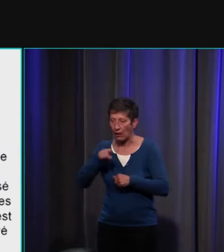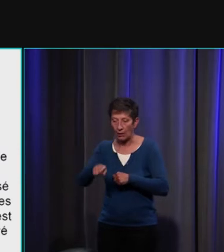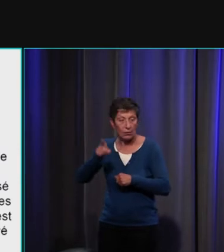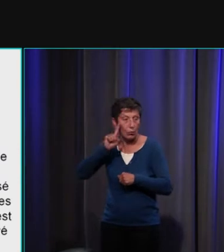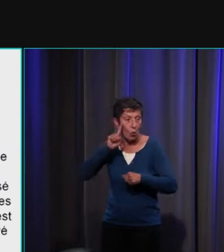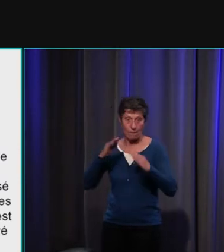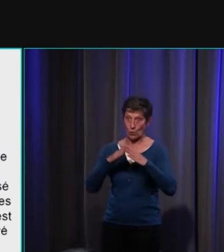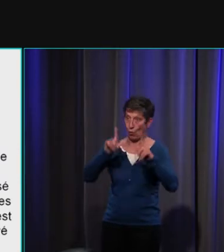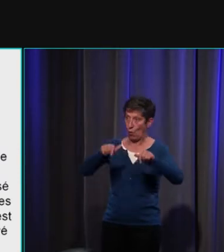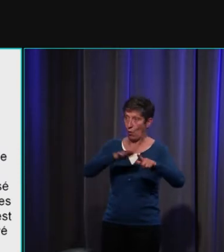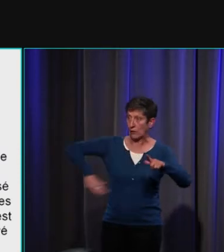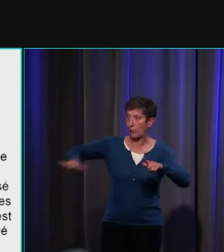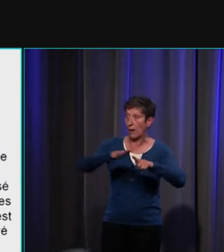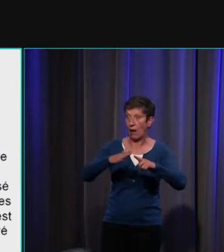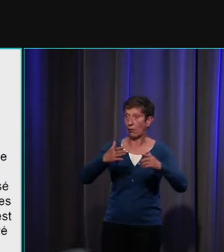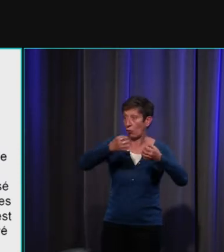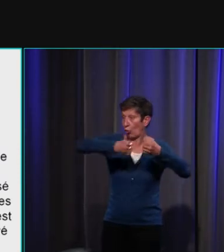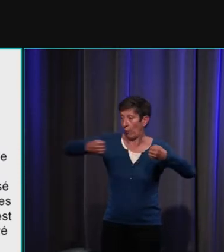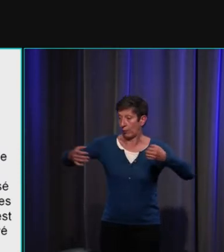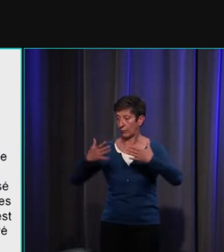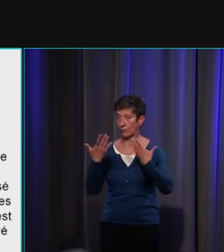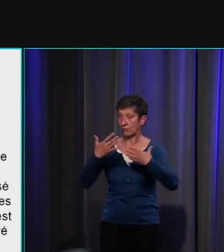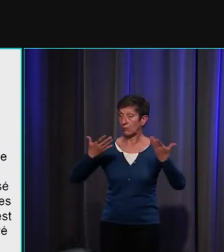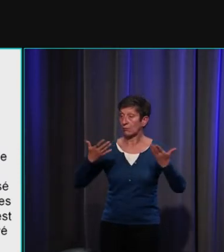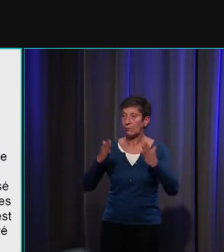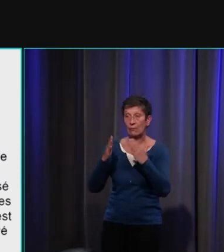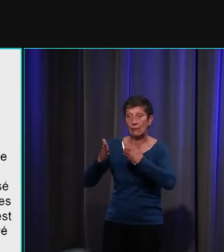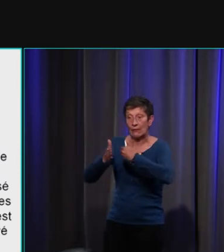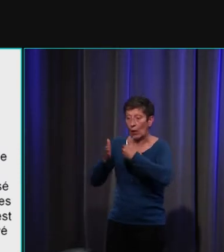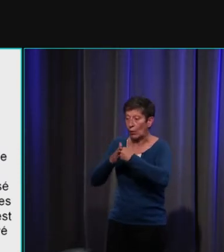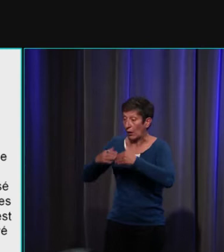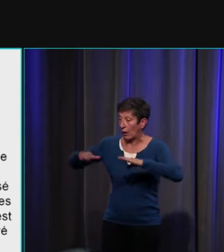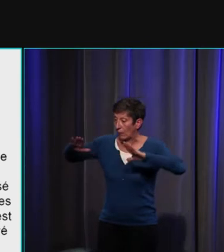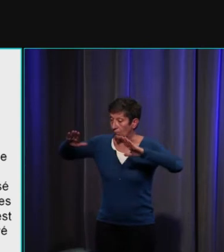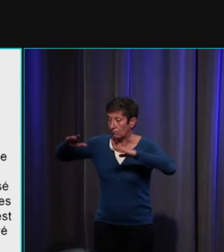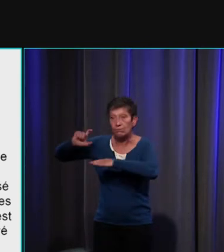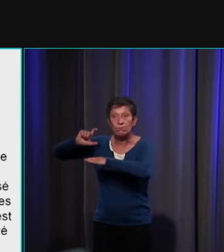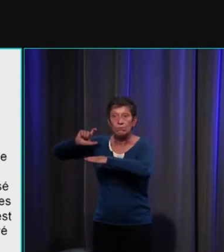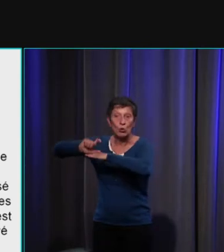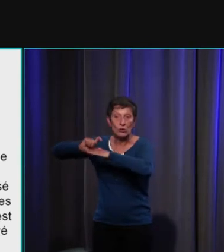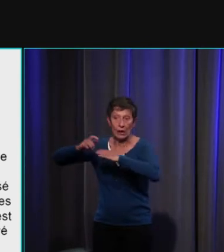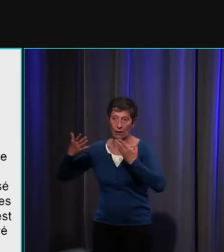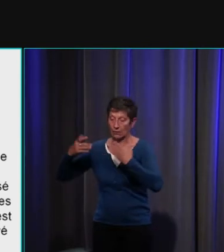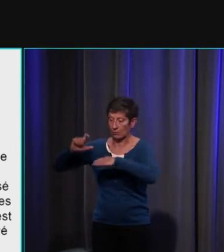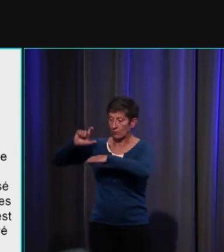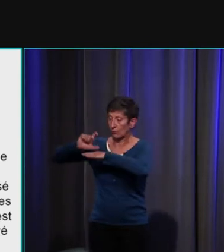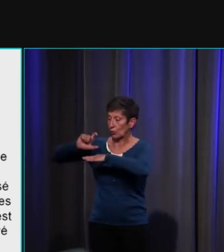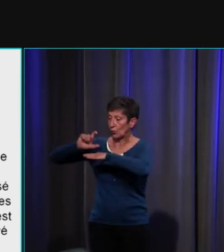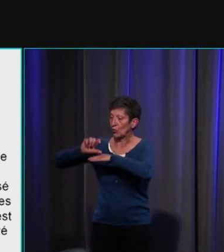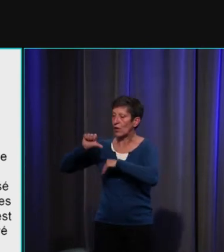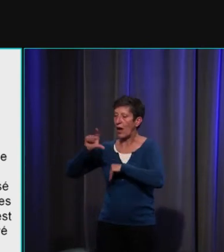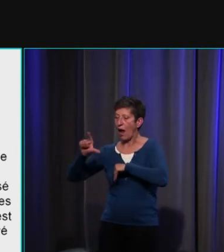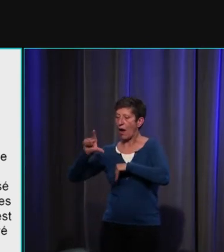temple donc à côté aussi de l'ancienne mosquée al aqsa doux mohammad était partie au ciel donc